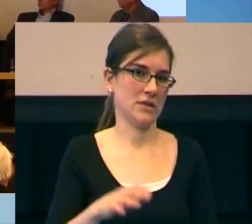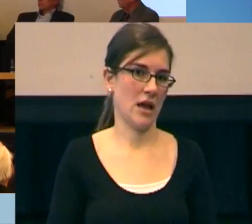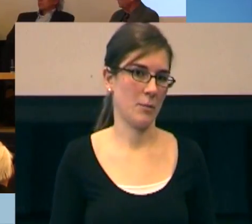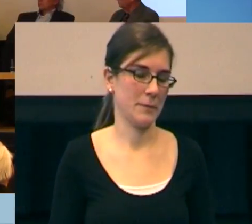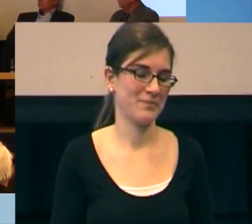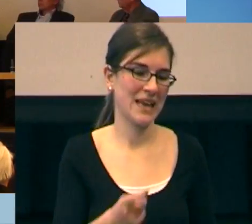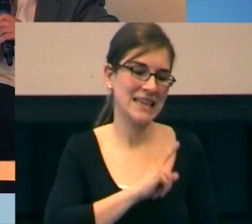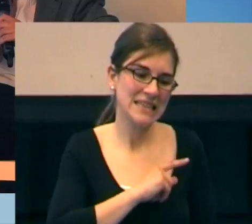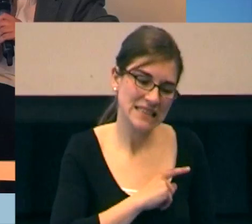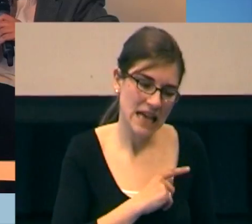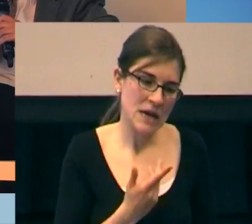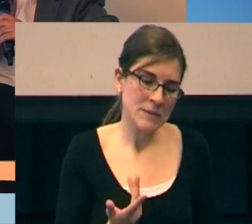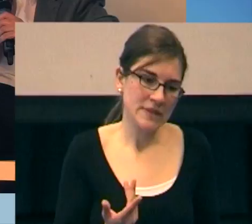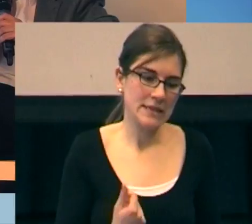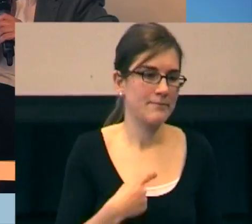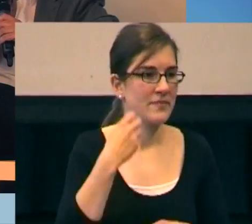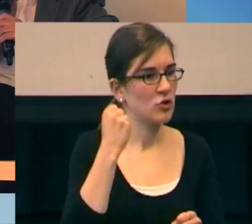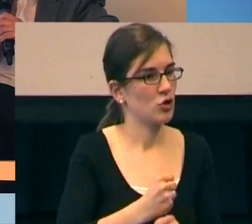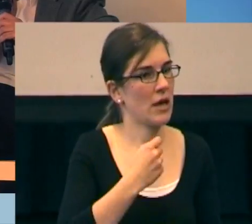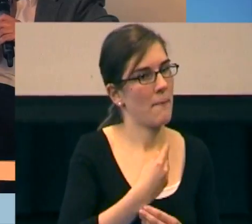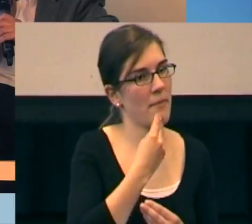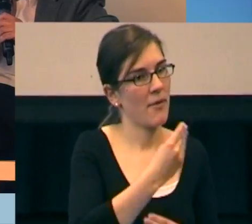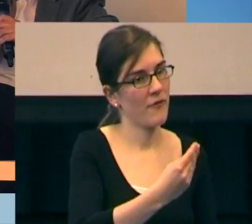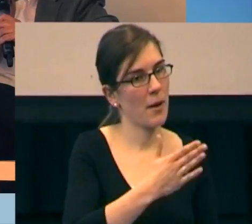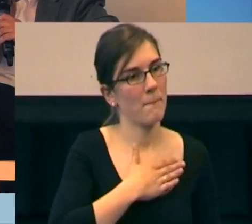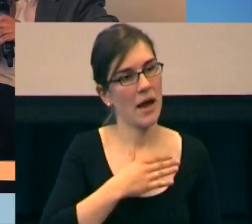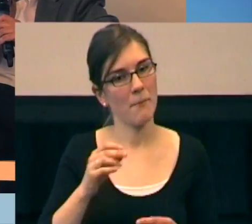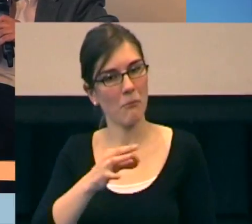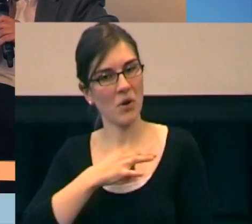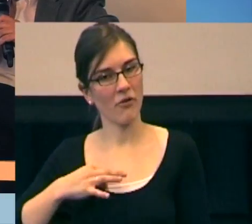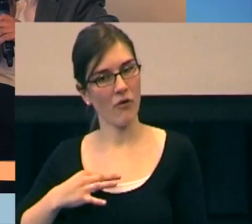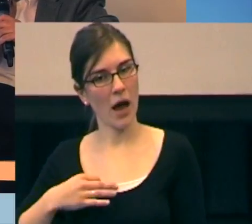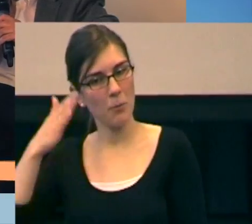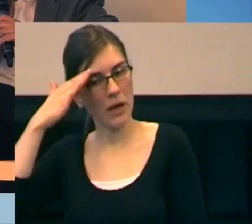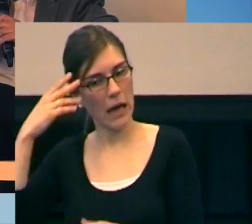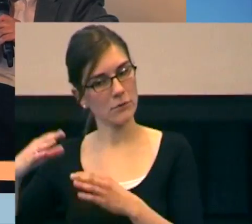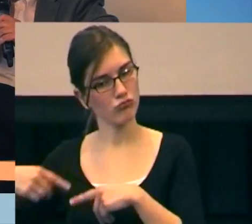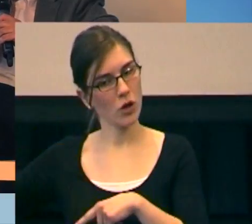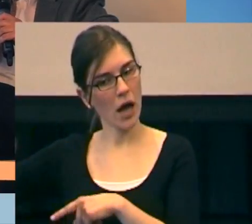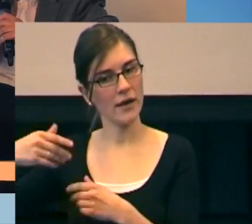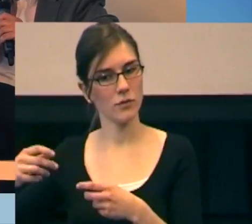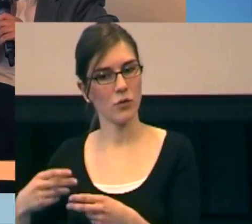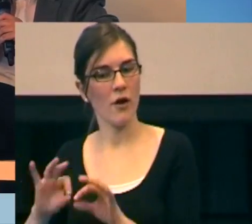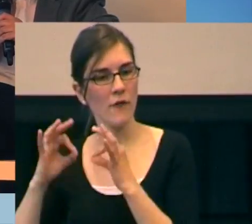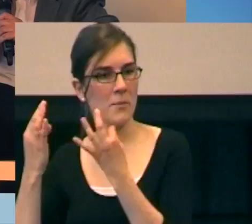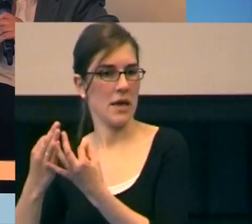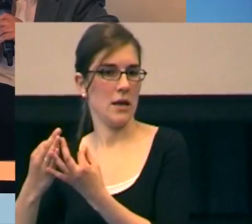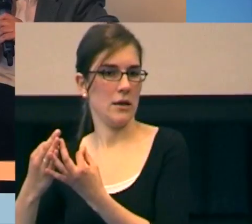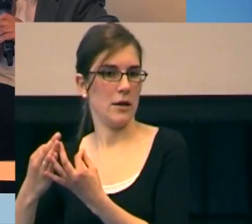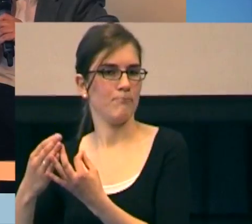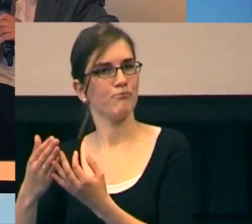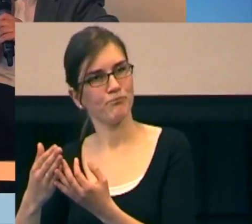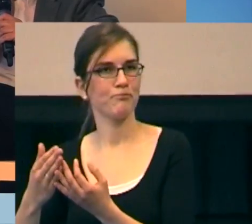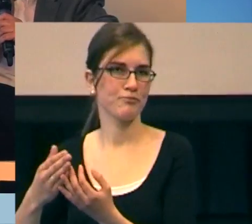ich persönlich empfehle jedem aus meinem privaten Bekannten und Familien Kreis zumindest in der Altersklasse Ende